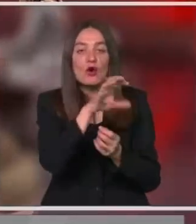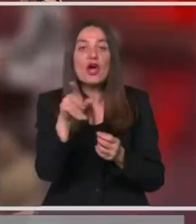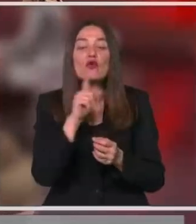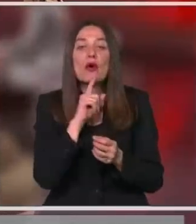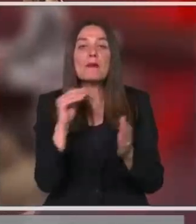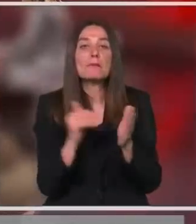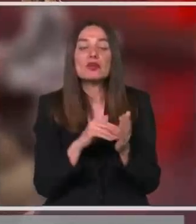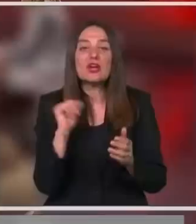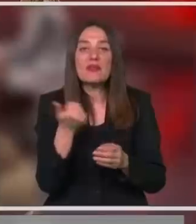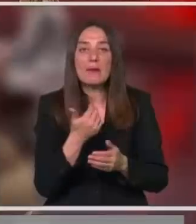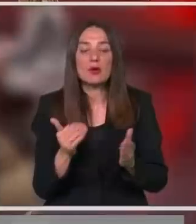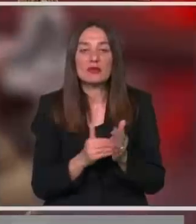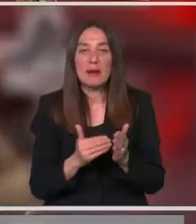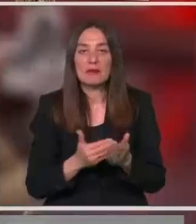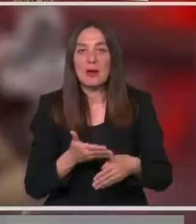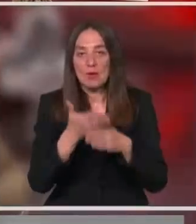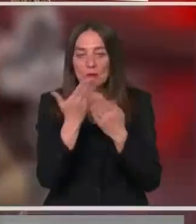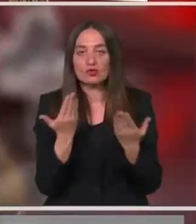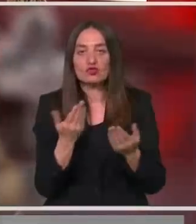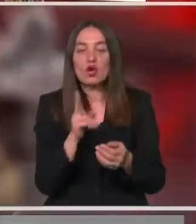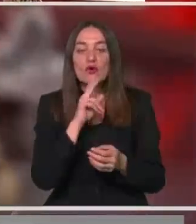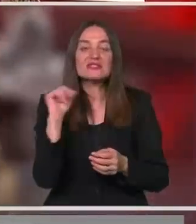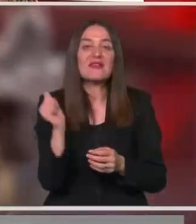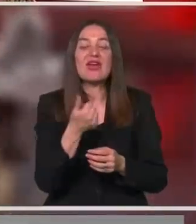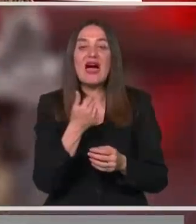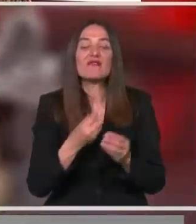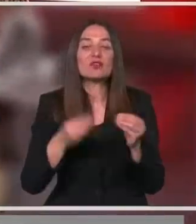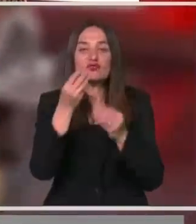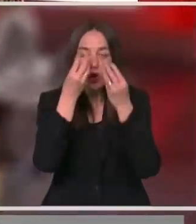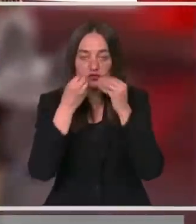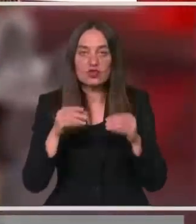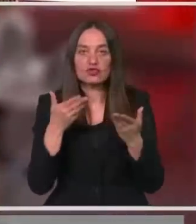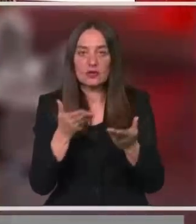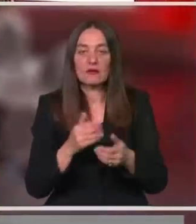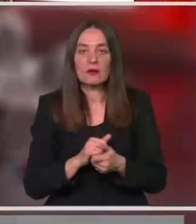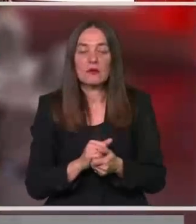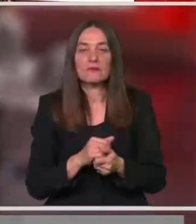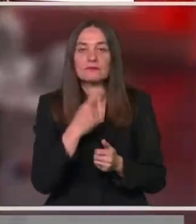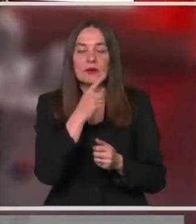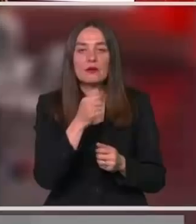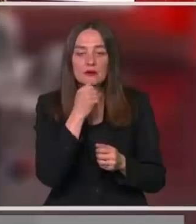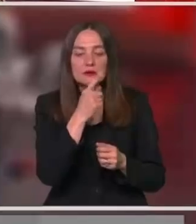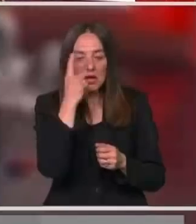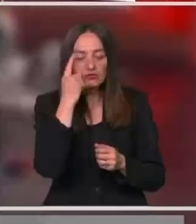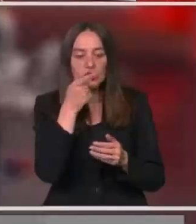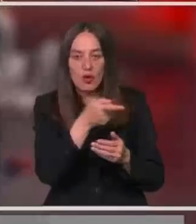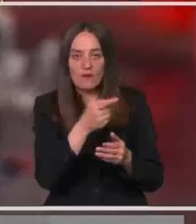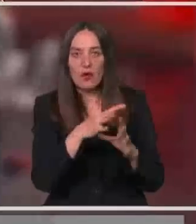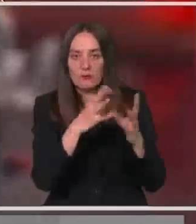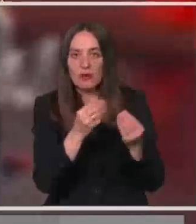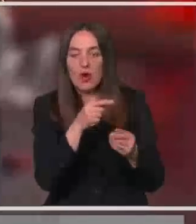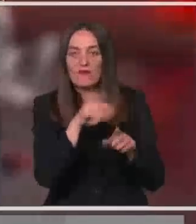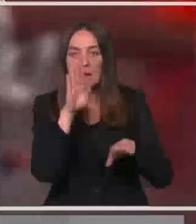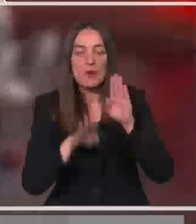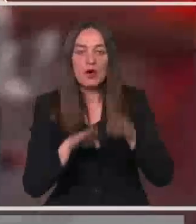pomoć najpotrebnija, dakle uvek polazimo od cilja i koji su najviše i oštećeni u ovom... Dakle, moratorijum, ajmo dalje ove